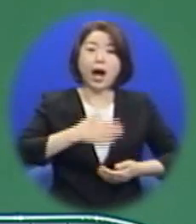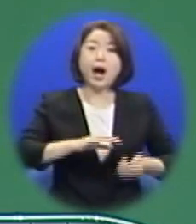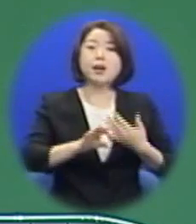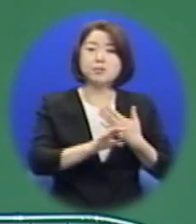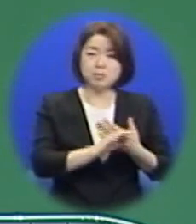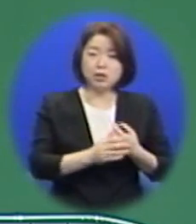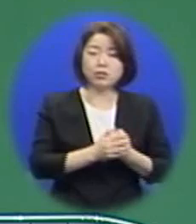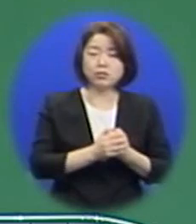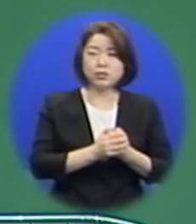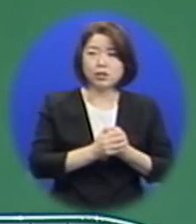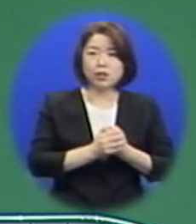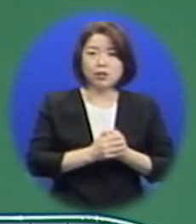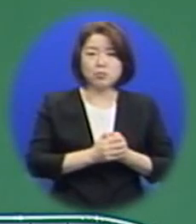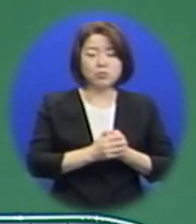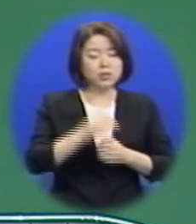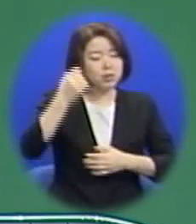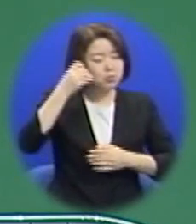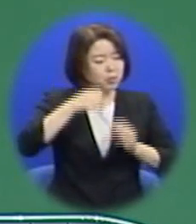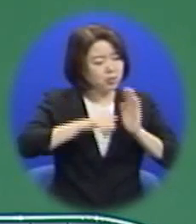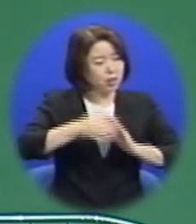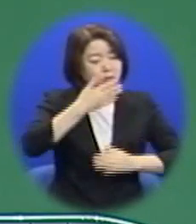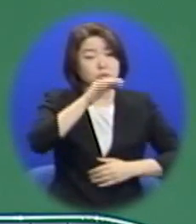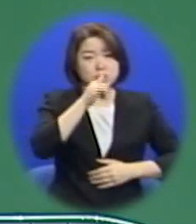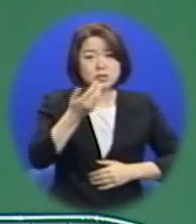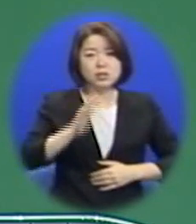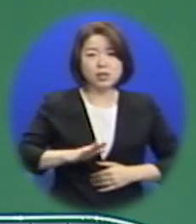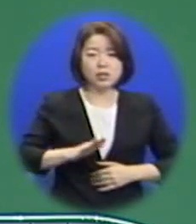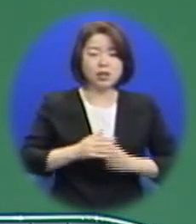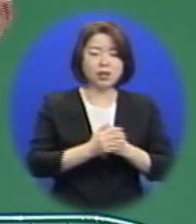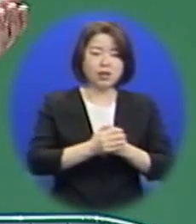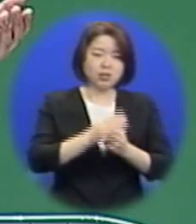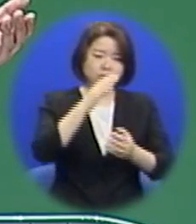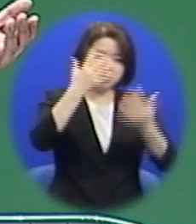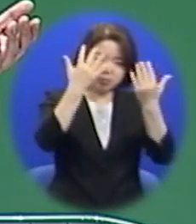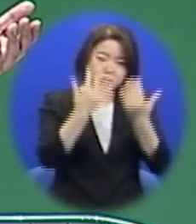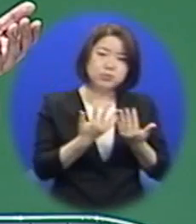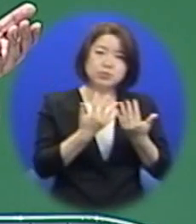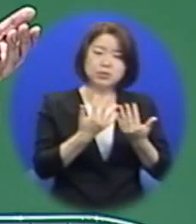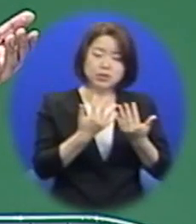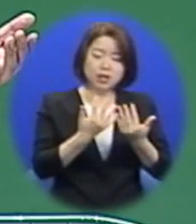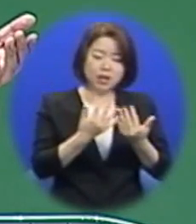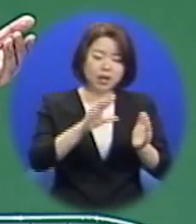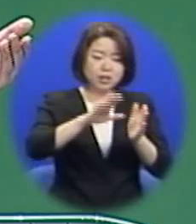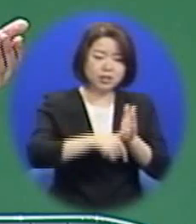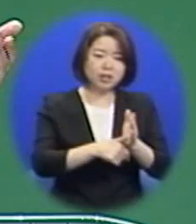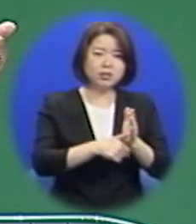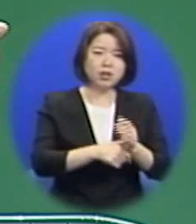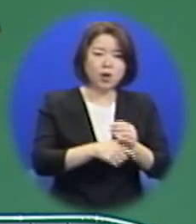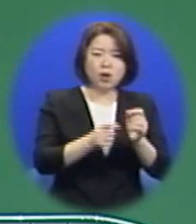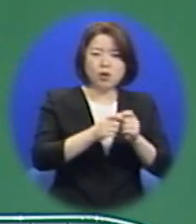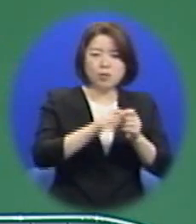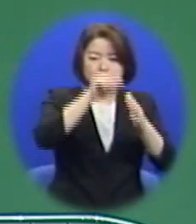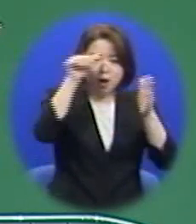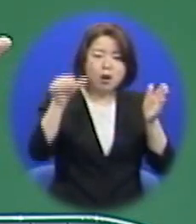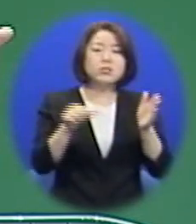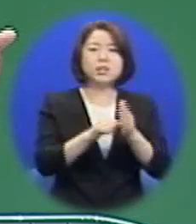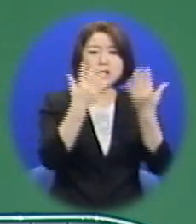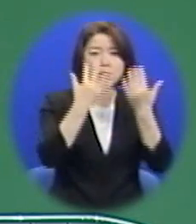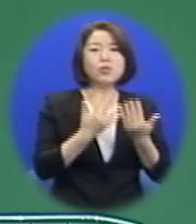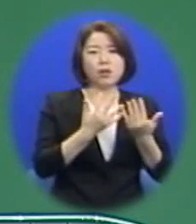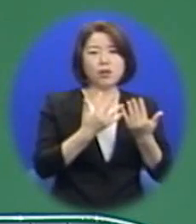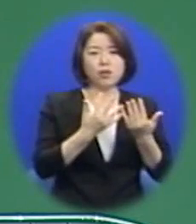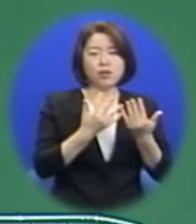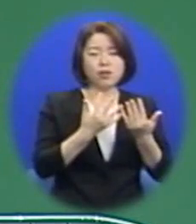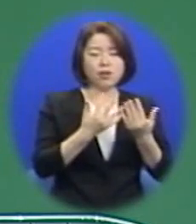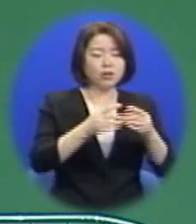형은 종신형을 받았습니다. 석방되기 15분 전까지 알 수가 없었다고 그랬어요. 그분이 어떻게